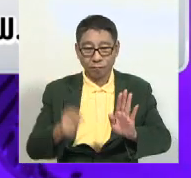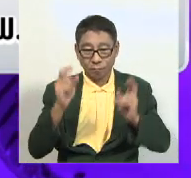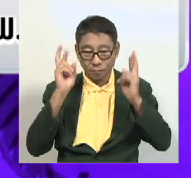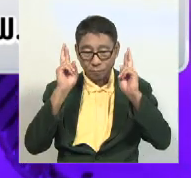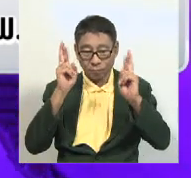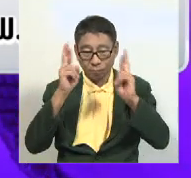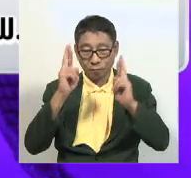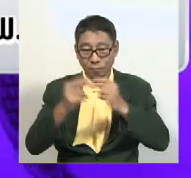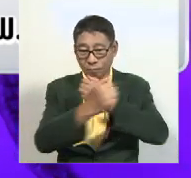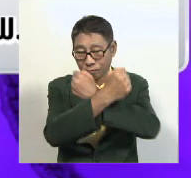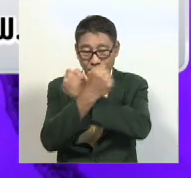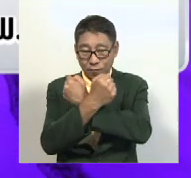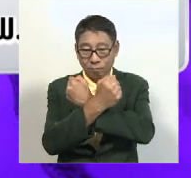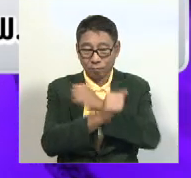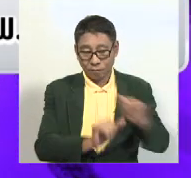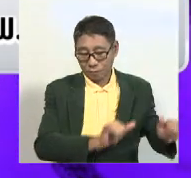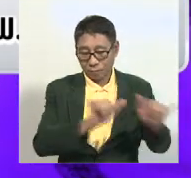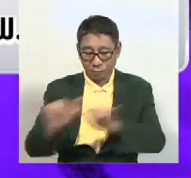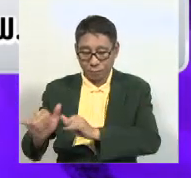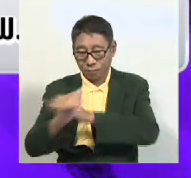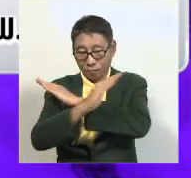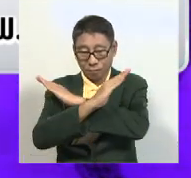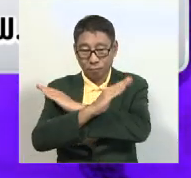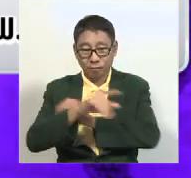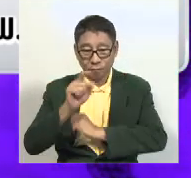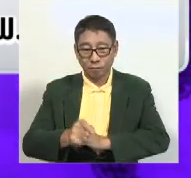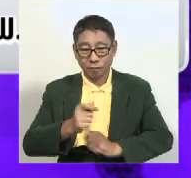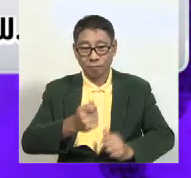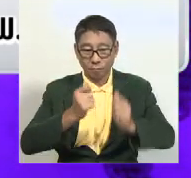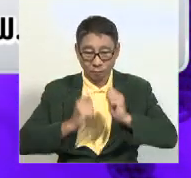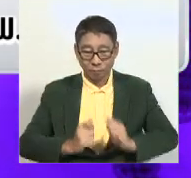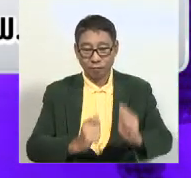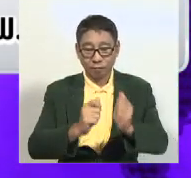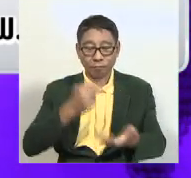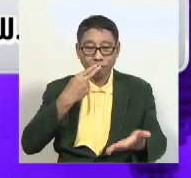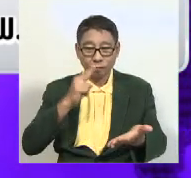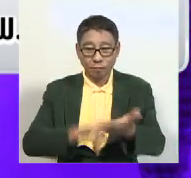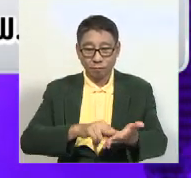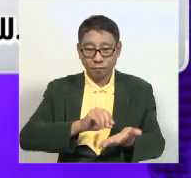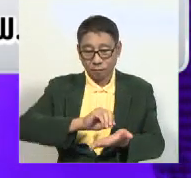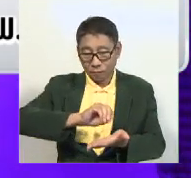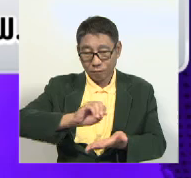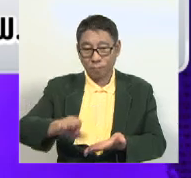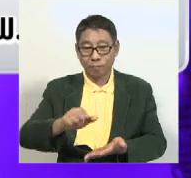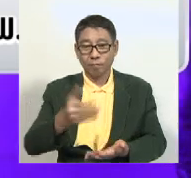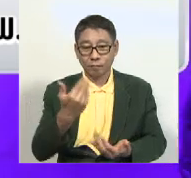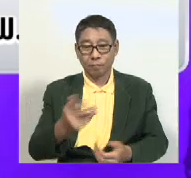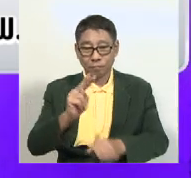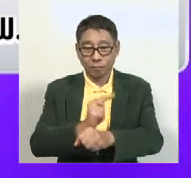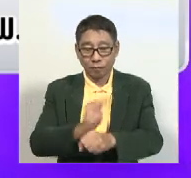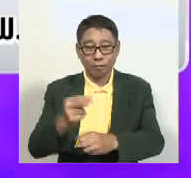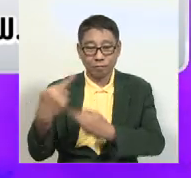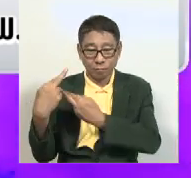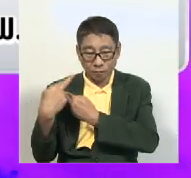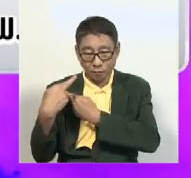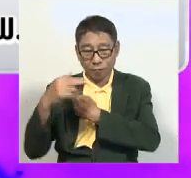คระบาดก็คือห้ามเคลื่อนย้ายนั่นเองเว้นแต่จะได้รับอนุญาตเป็นหนังสือจากสัตวแพทย์ที่มีหน้าที่รับผิดชอบ